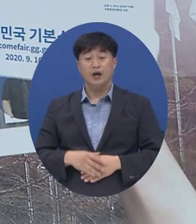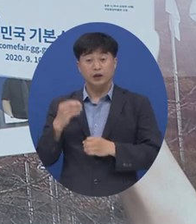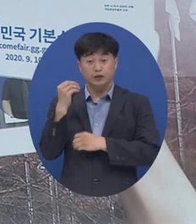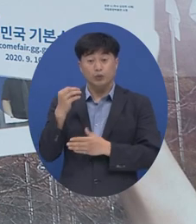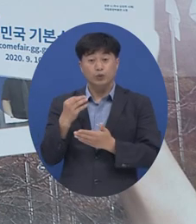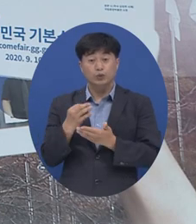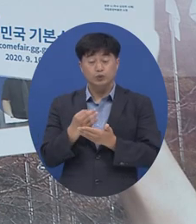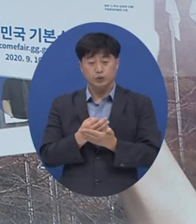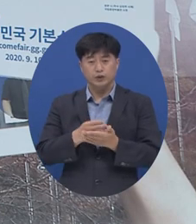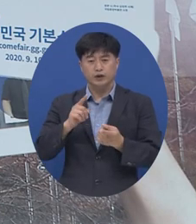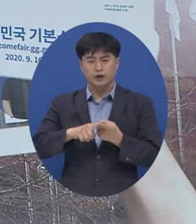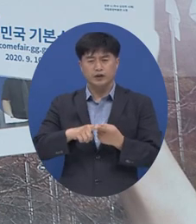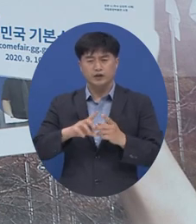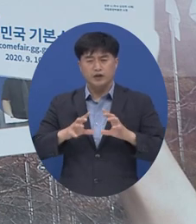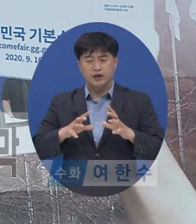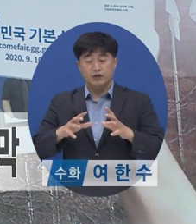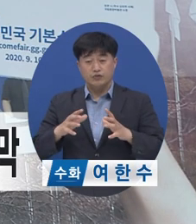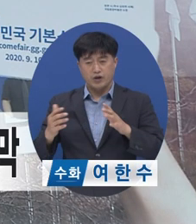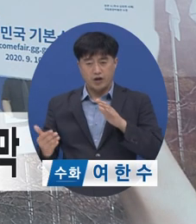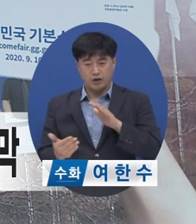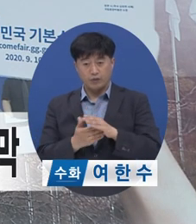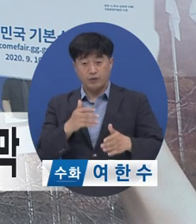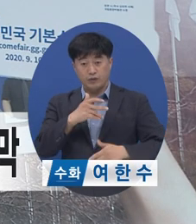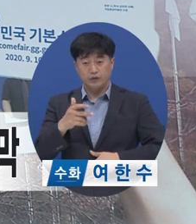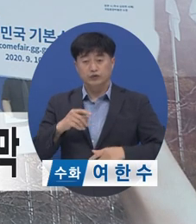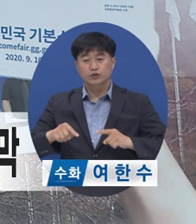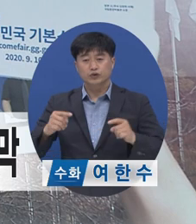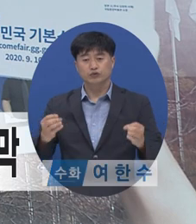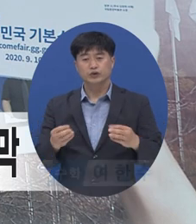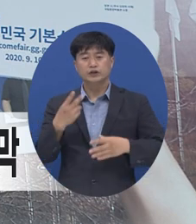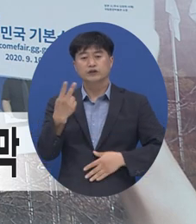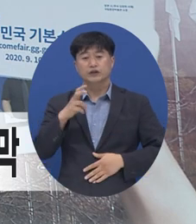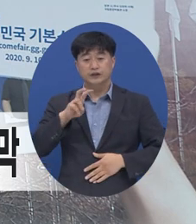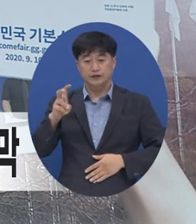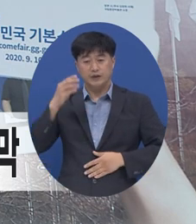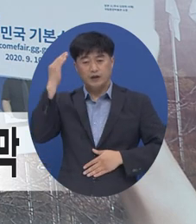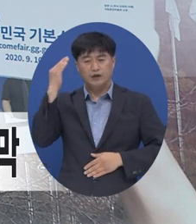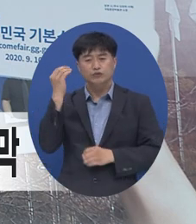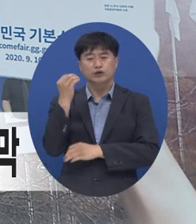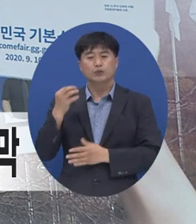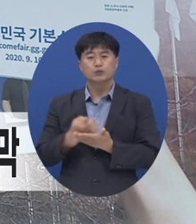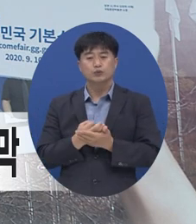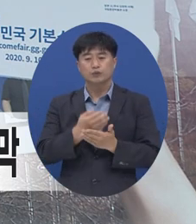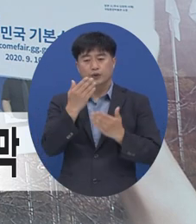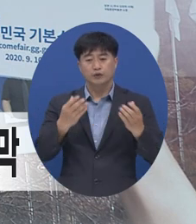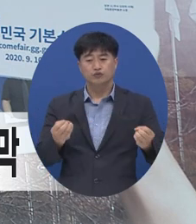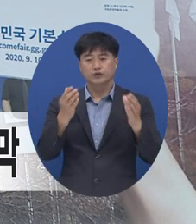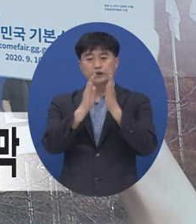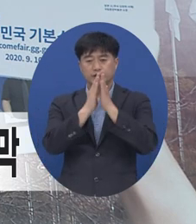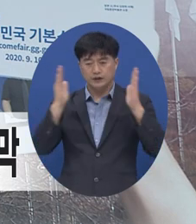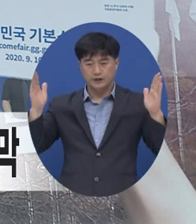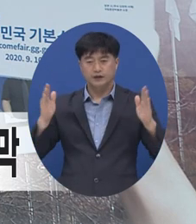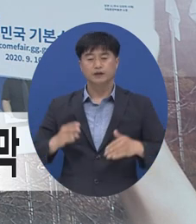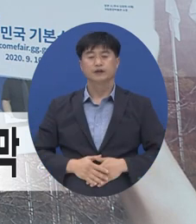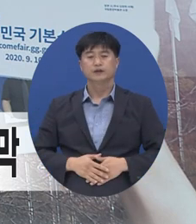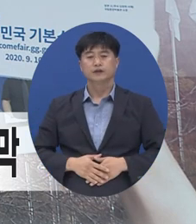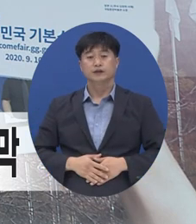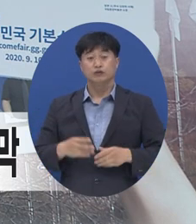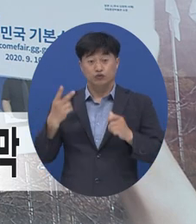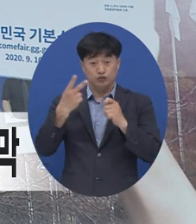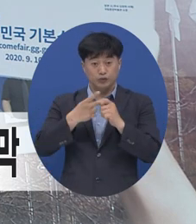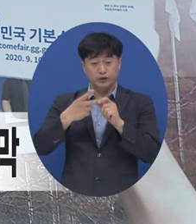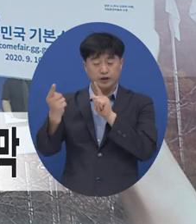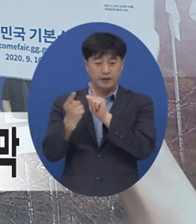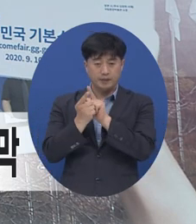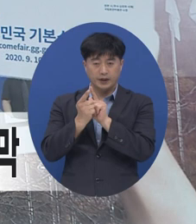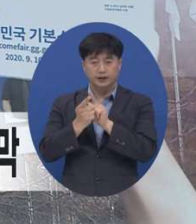기본소득에 관한 세계 최대의 정책축제, 2020 대한민국 기본소득 박람회가 막을 올렸습니다. 2회째를 맞은